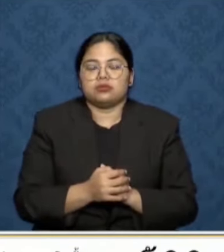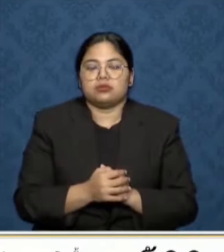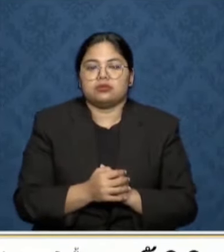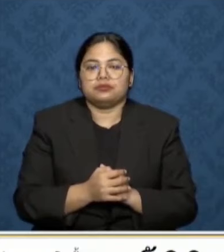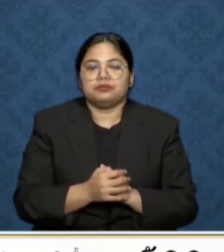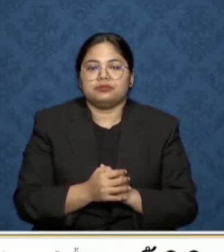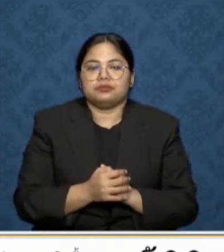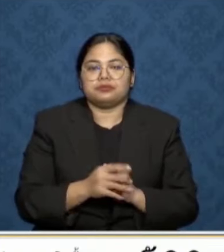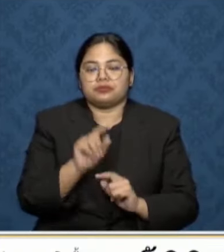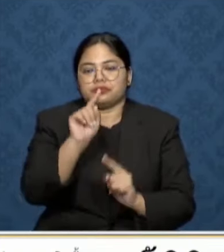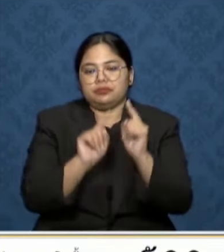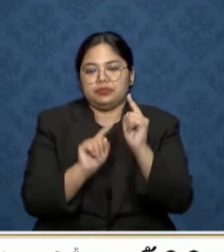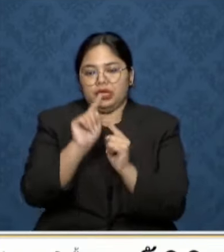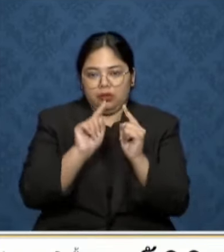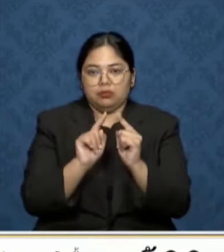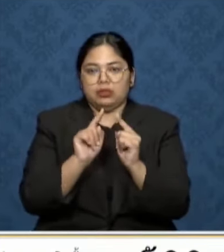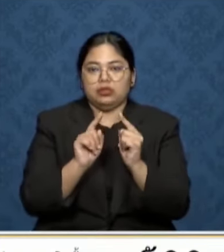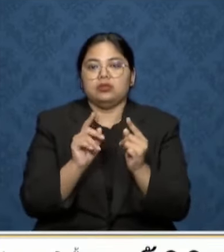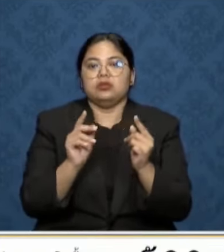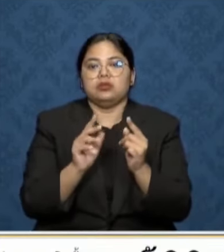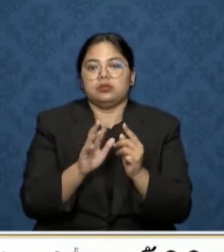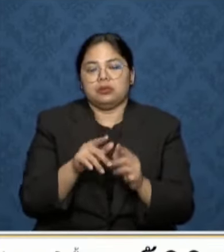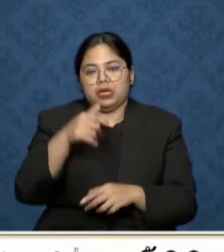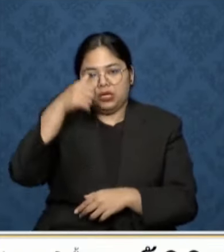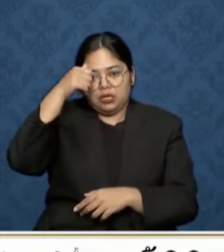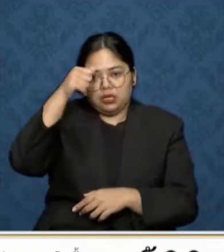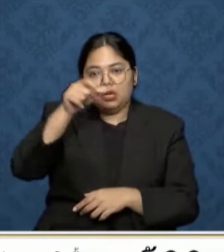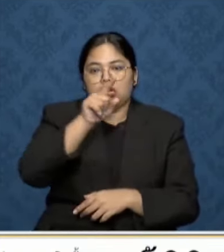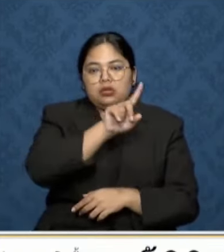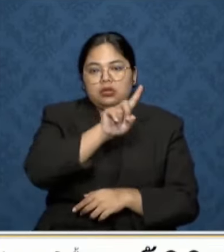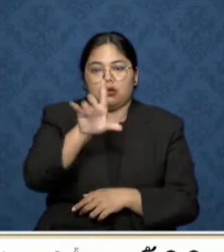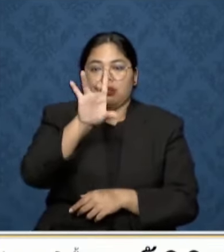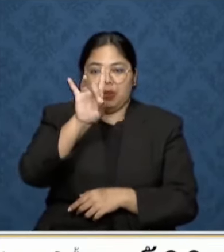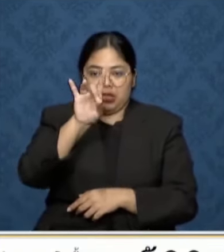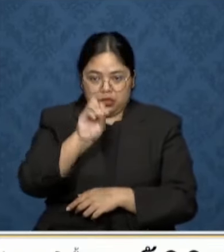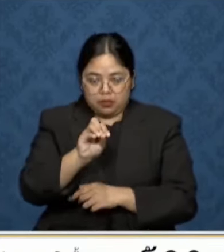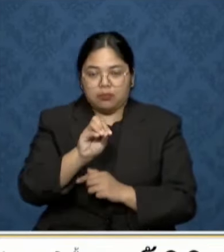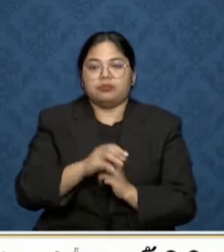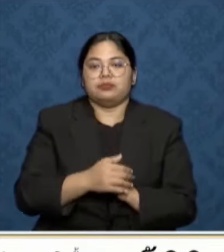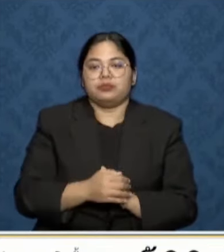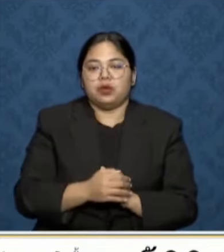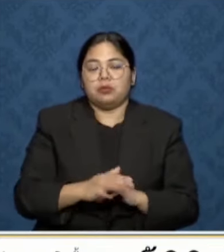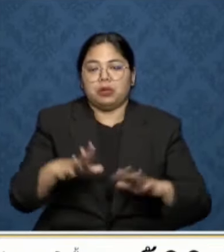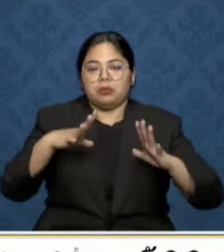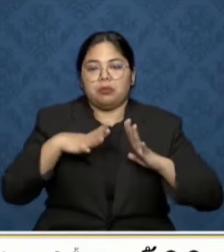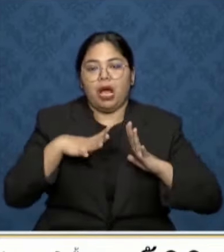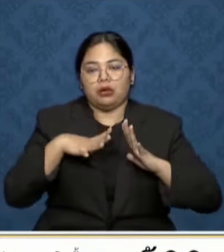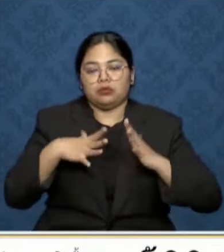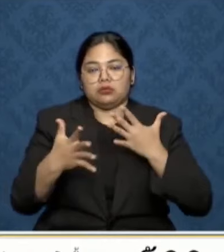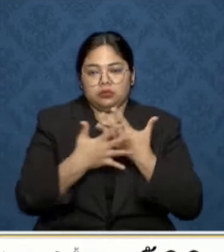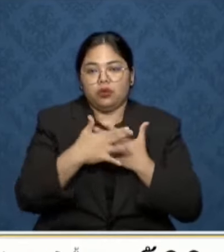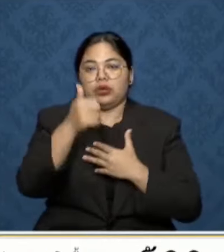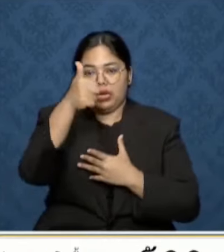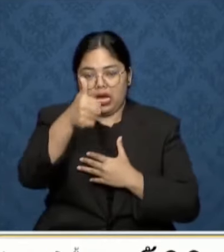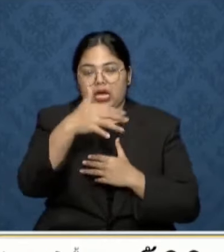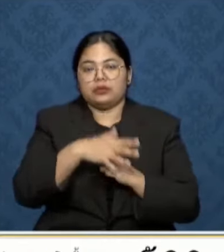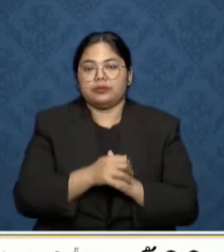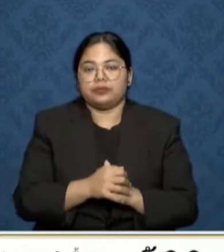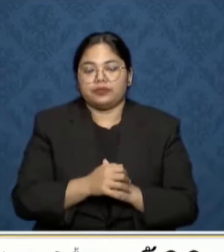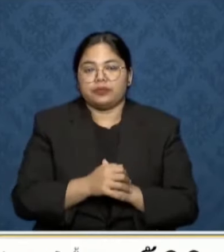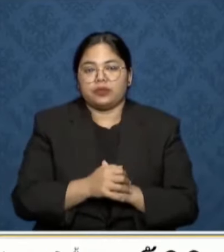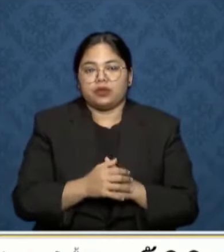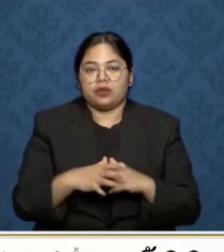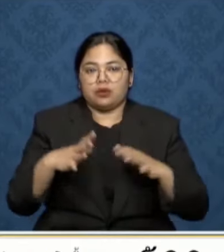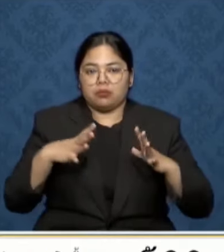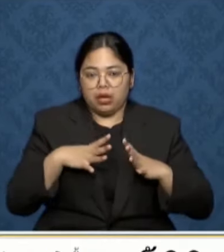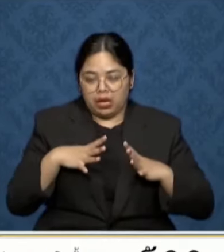อันนี้ ประเมินที่ 180 วันนะครัเพื่อที่จะสามารถพักโทธได้เพรากฎหมายบอกวาจะพักโทธได้